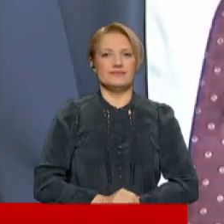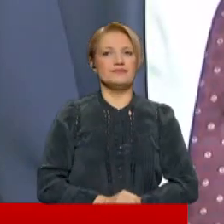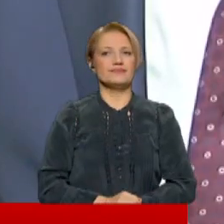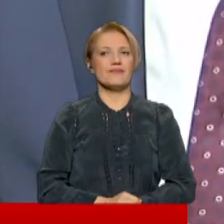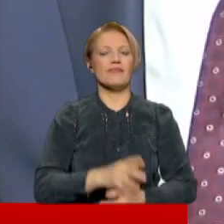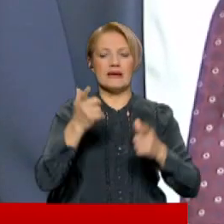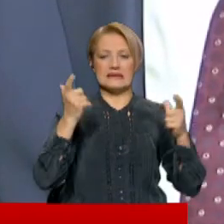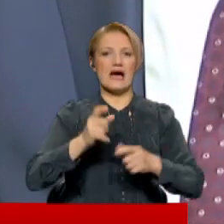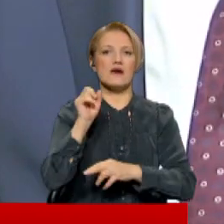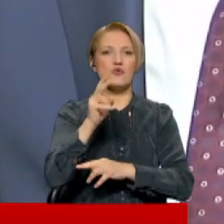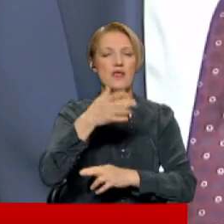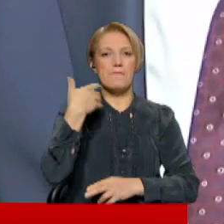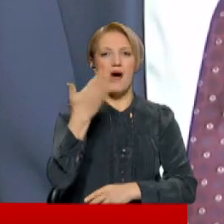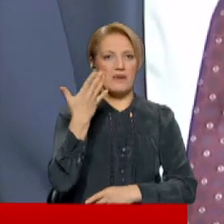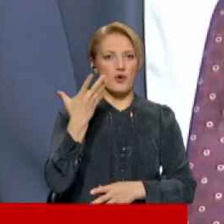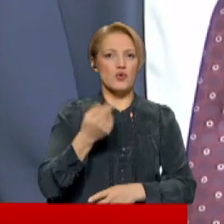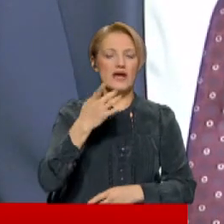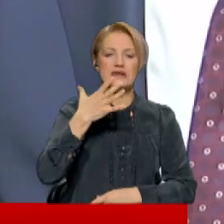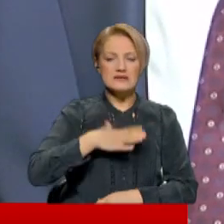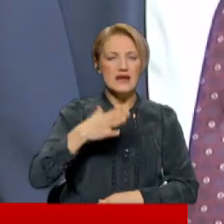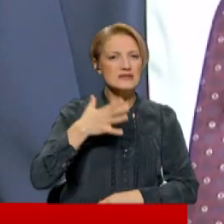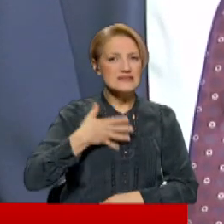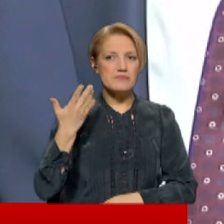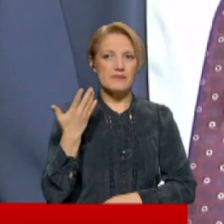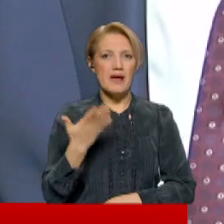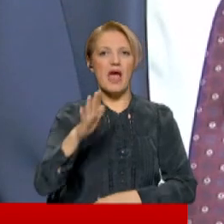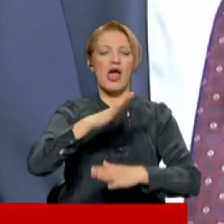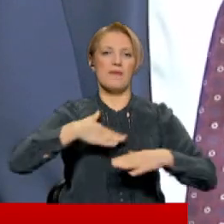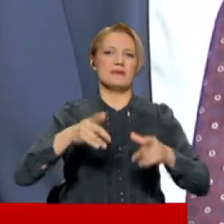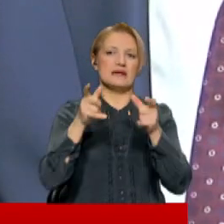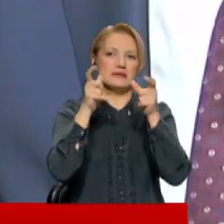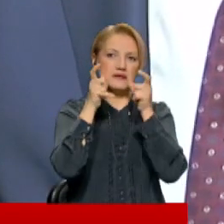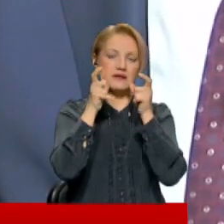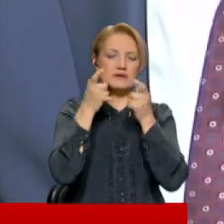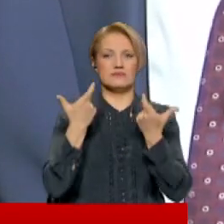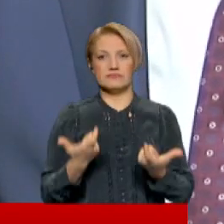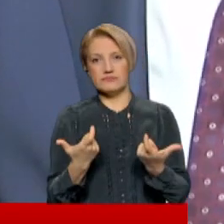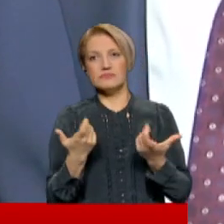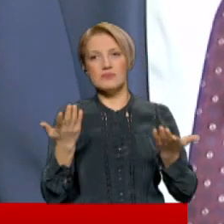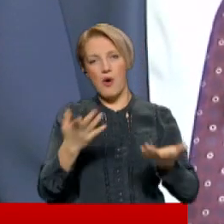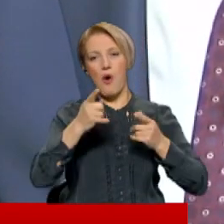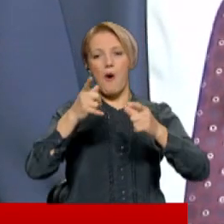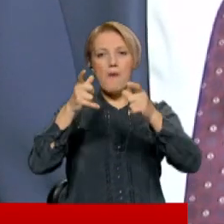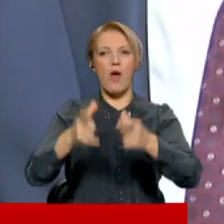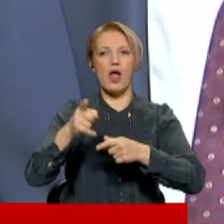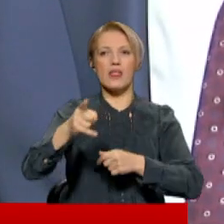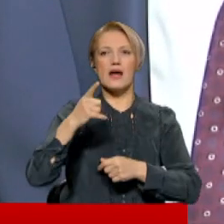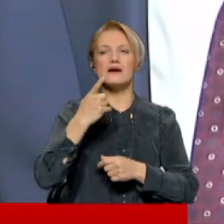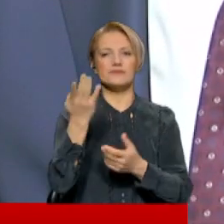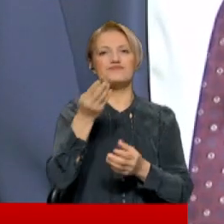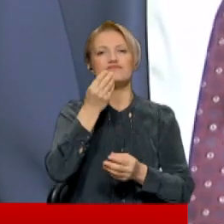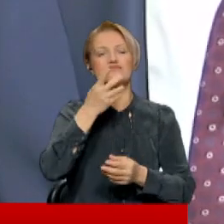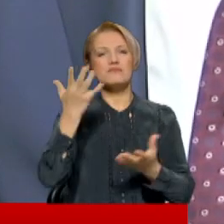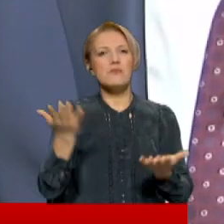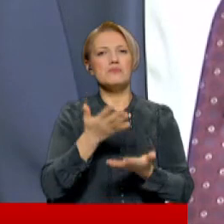Eğer Muğla ve Marmaris olunca ister istemez hepimiz dikkat kesiliyoruz. Yani o bölgede sıklıkla